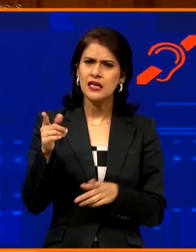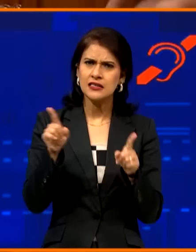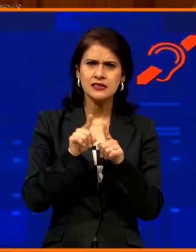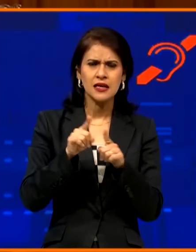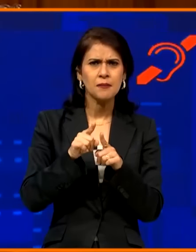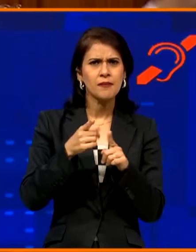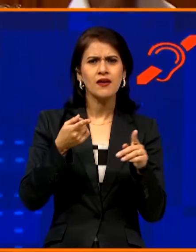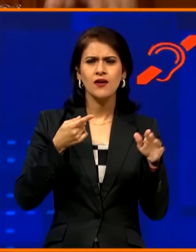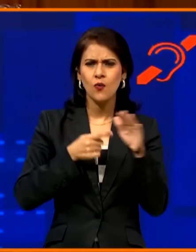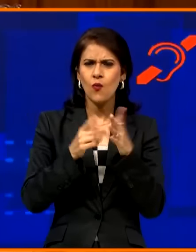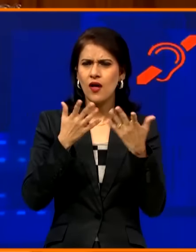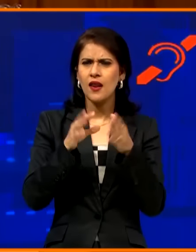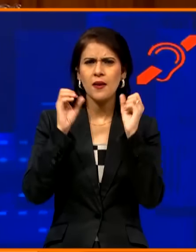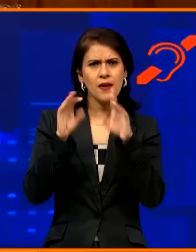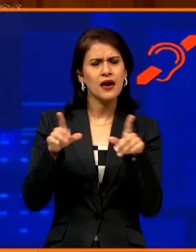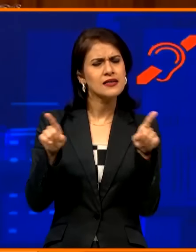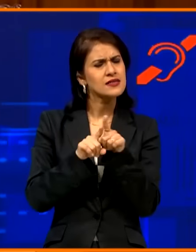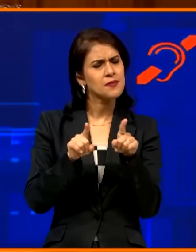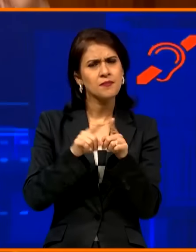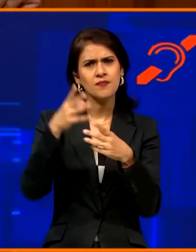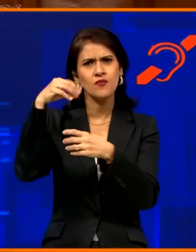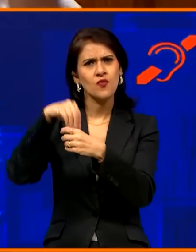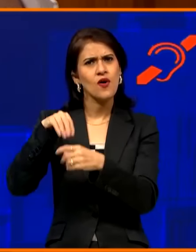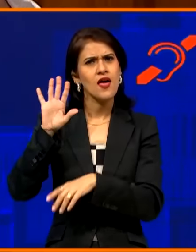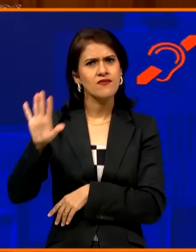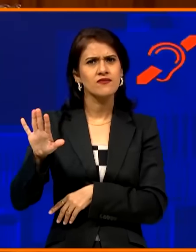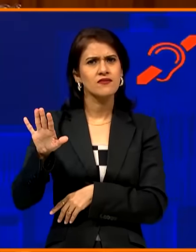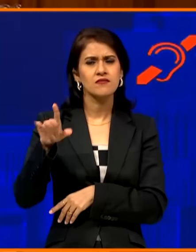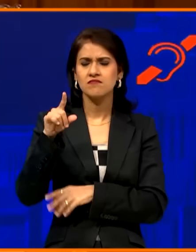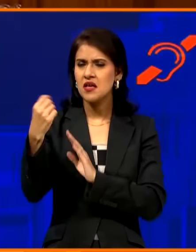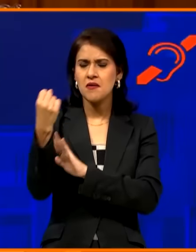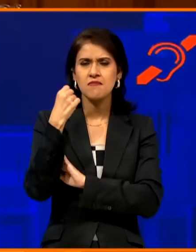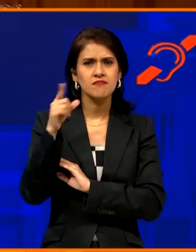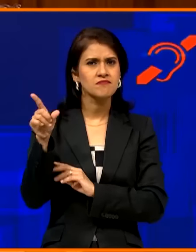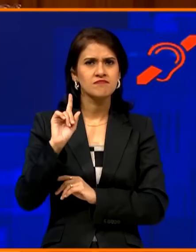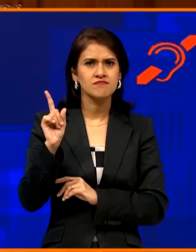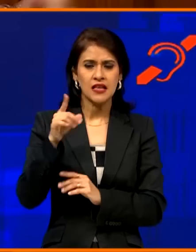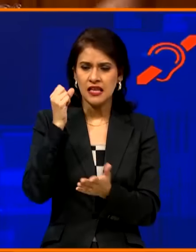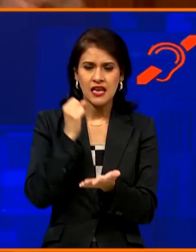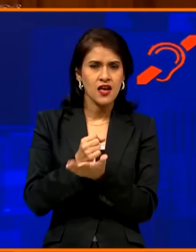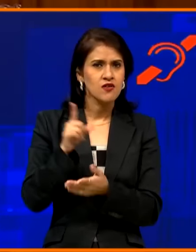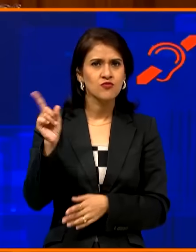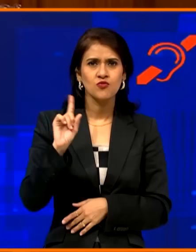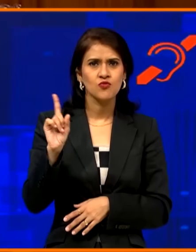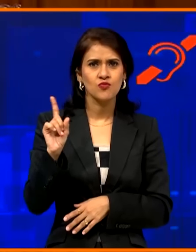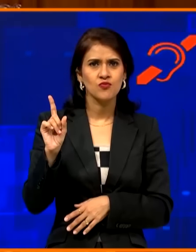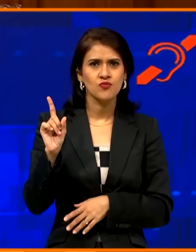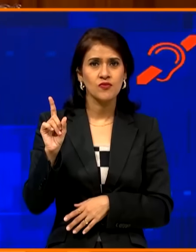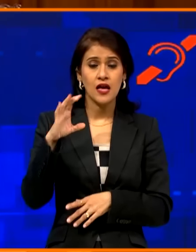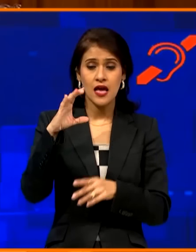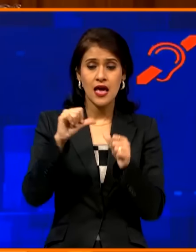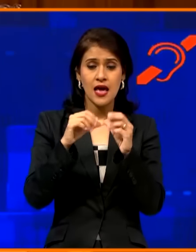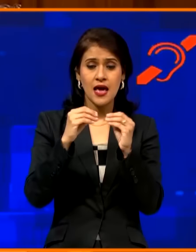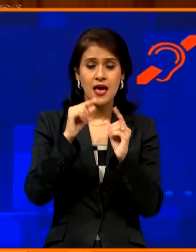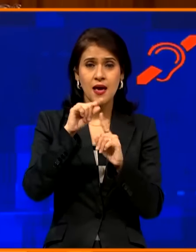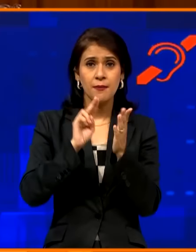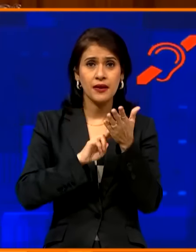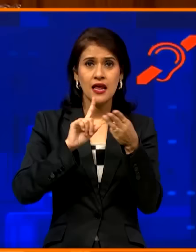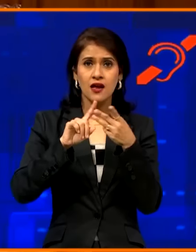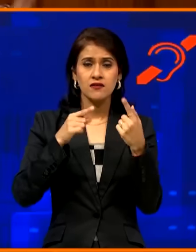आतंकवाद की गंगा में नहा के बैठे हुए हैं उनको अधिकार नहीं है इस मुल्क की कैबिनेट में रहने